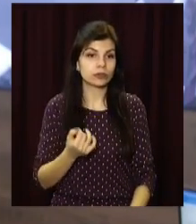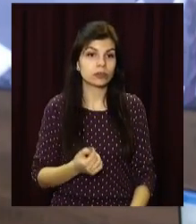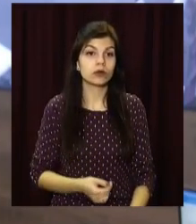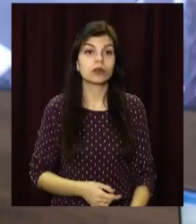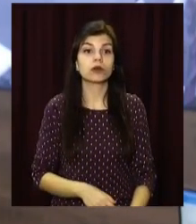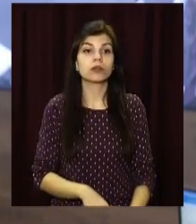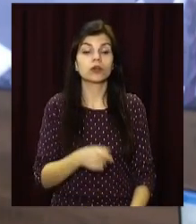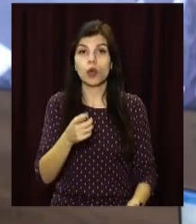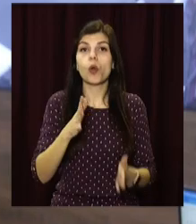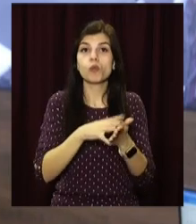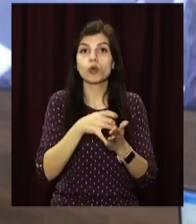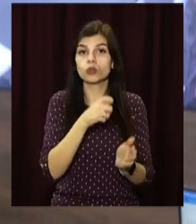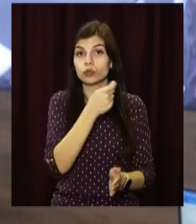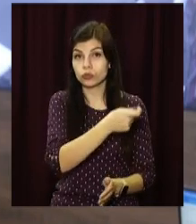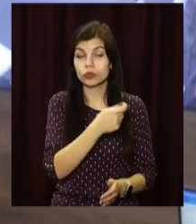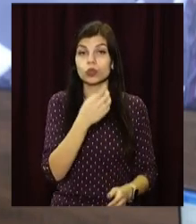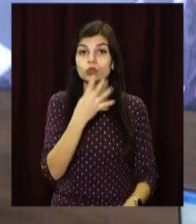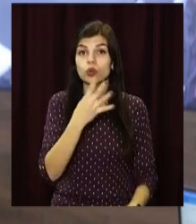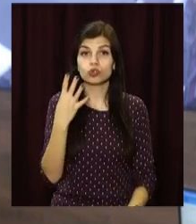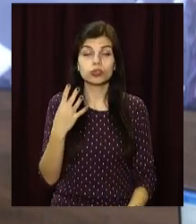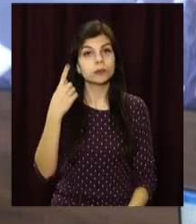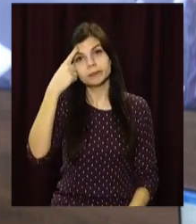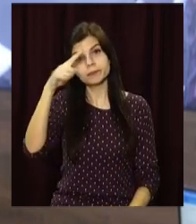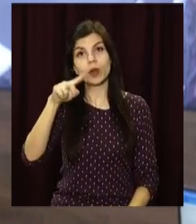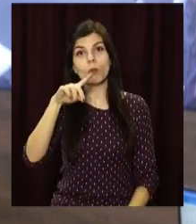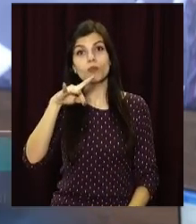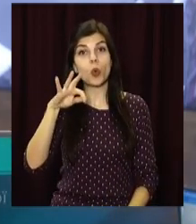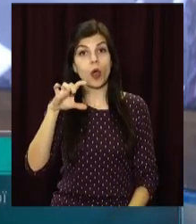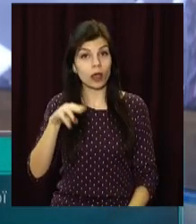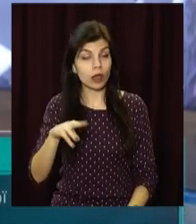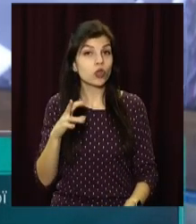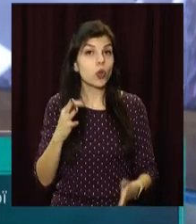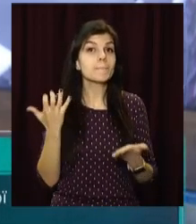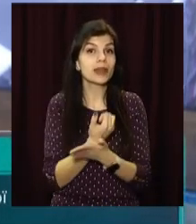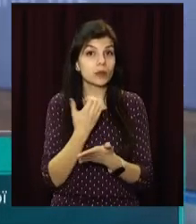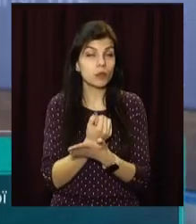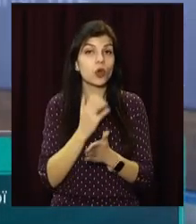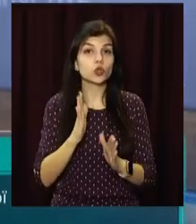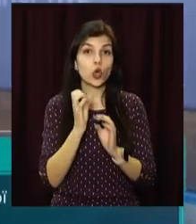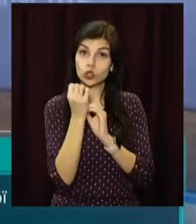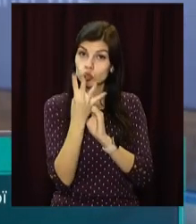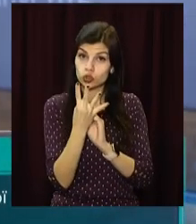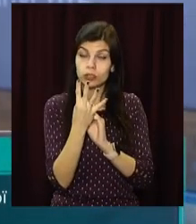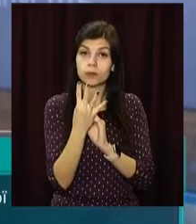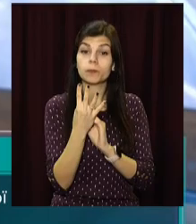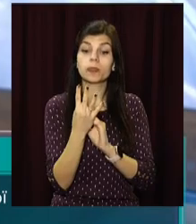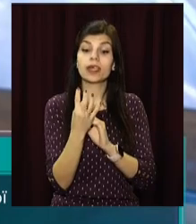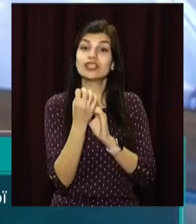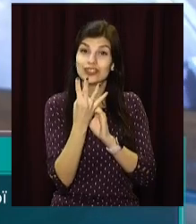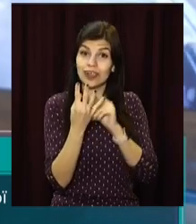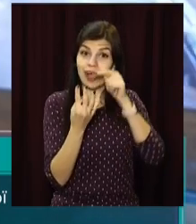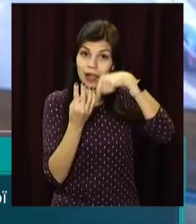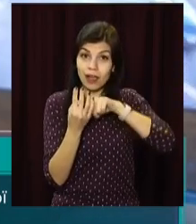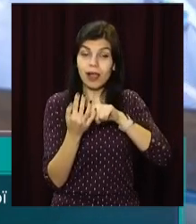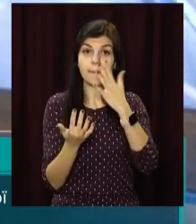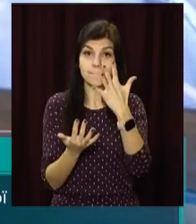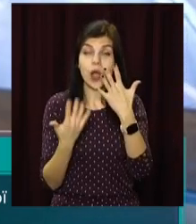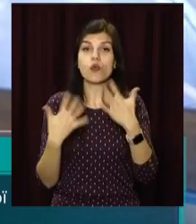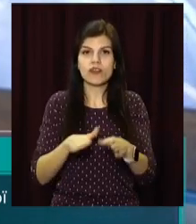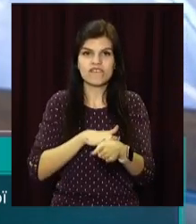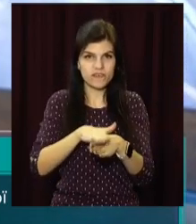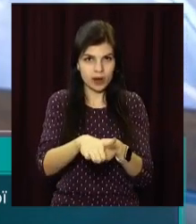всього 44 проєкти таких, але переможцями стали 14, 5. З цих проєктів вже є